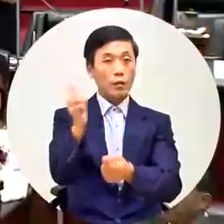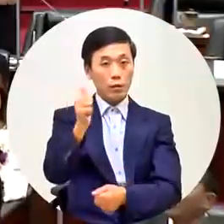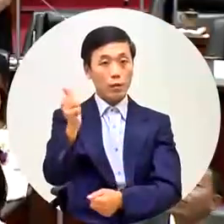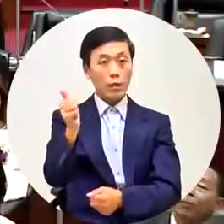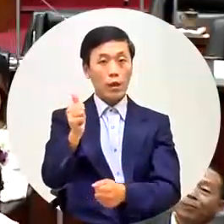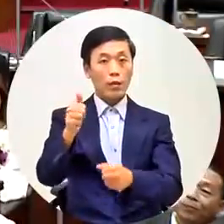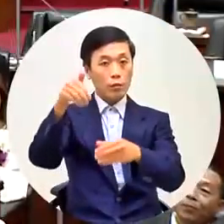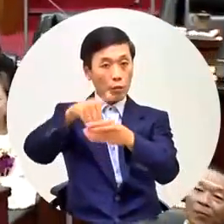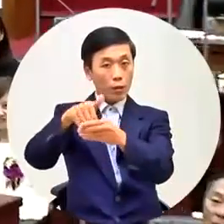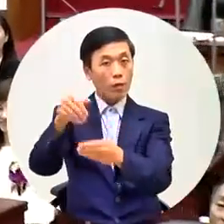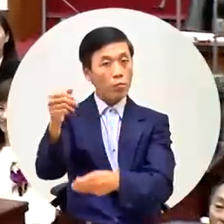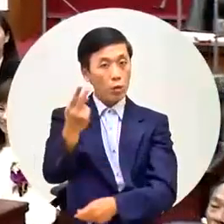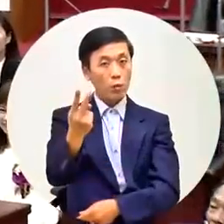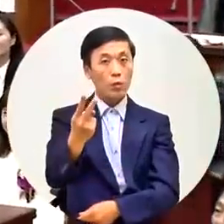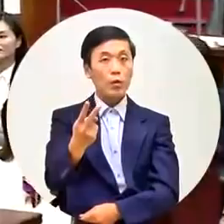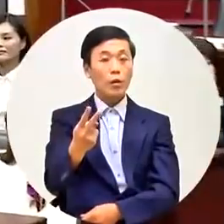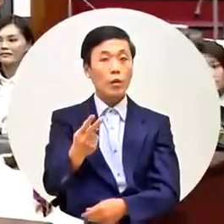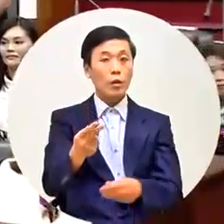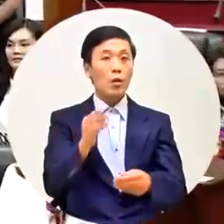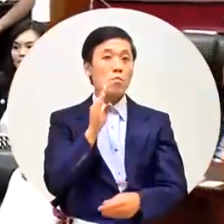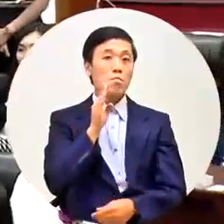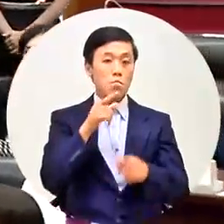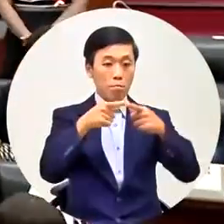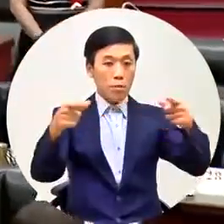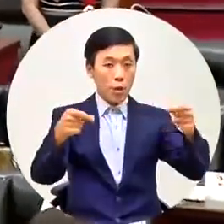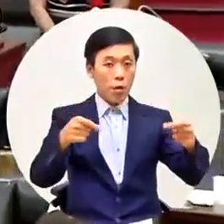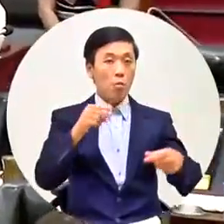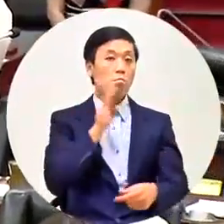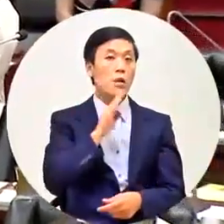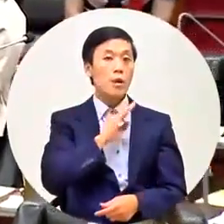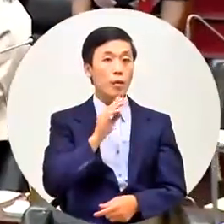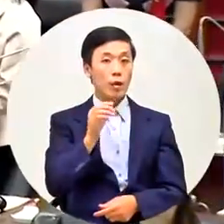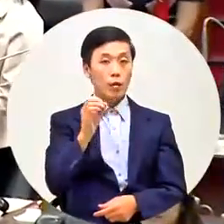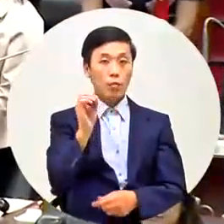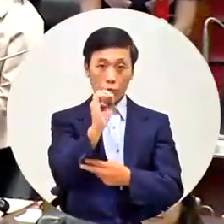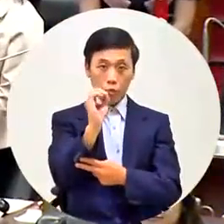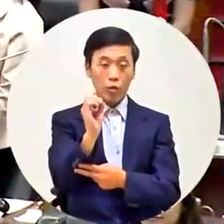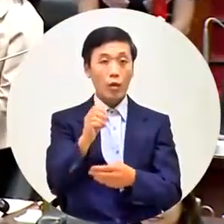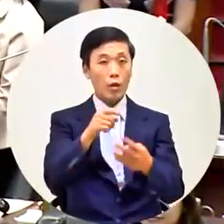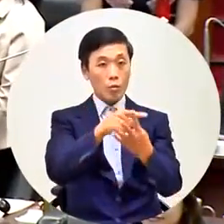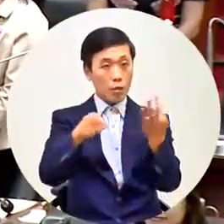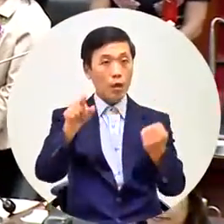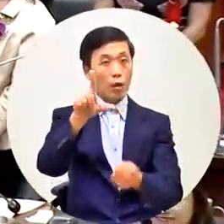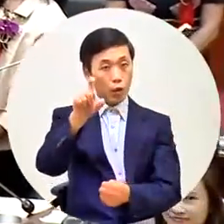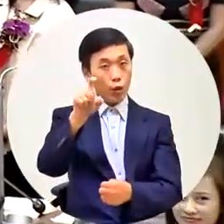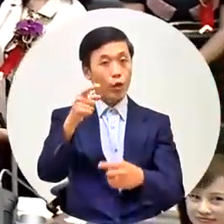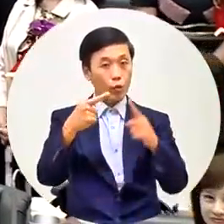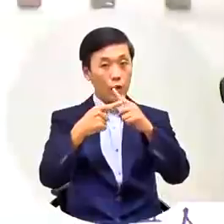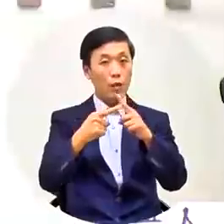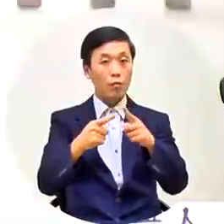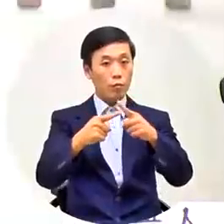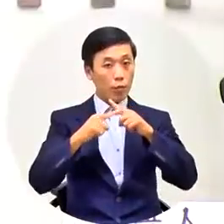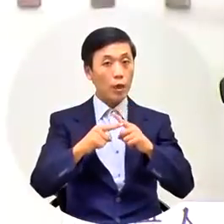无效票0张。我们全体议员66位，出席投票议员66位，发